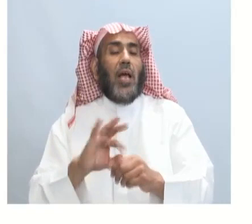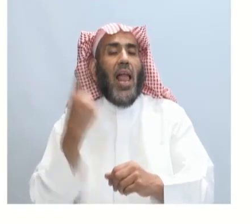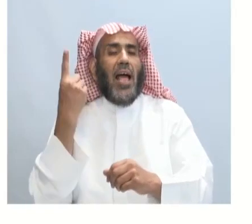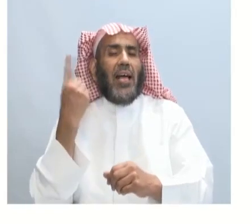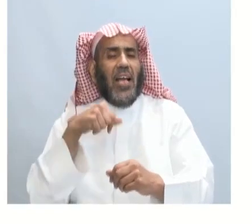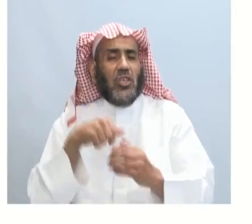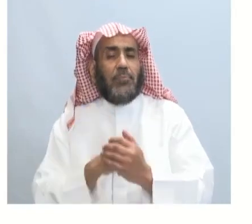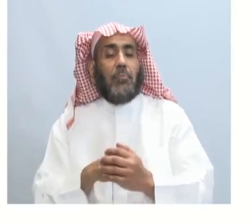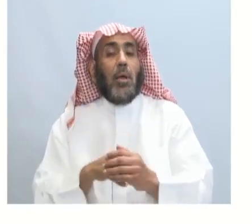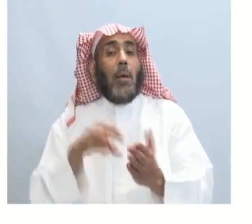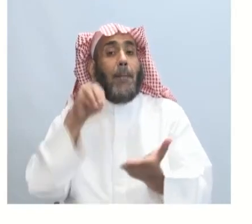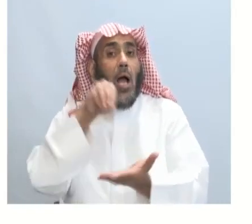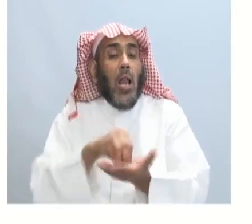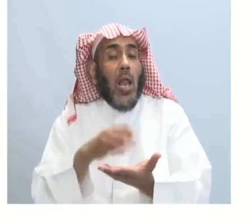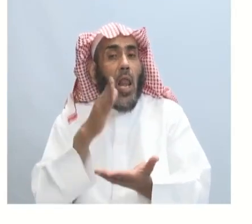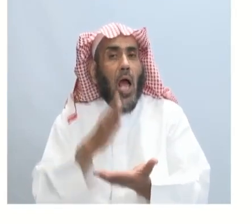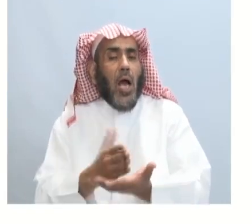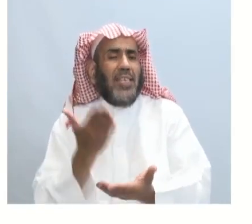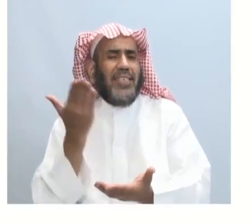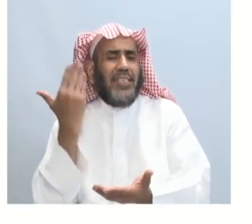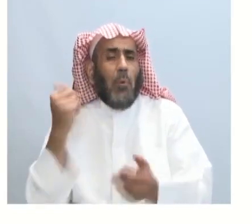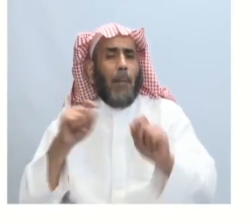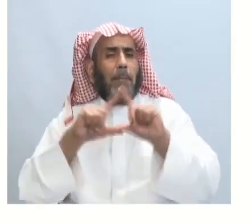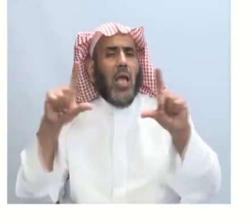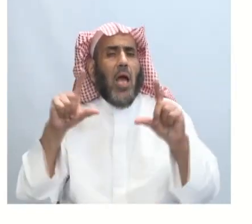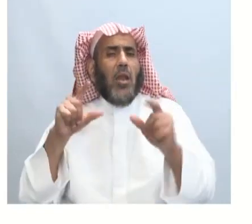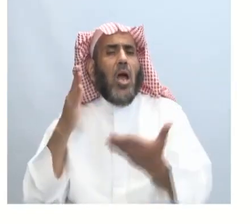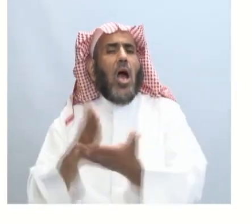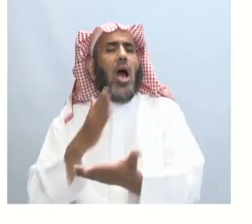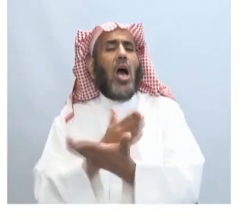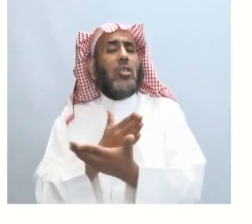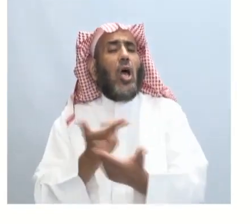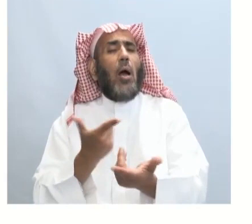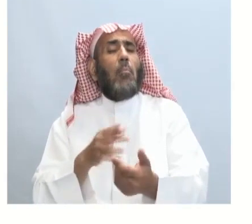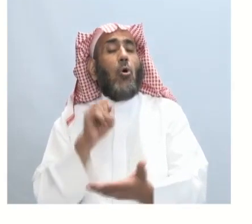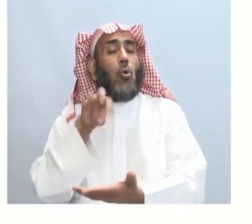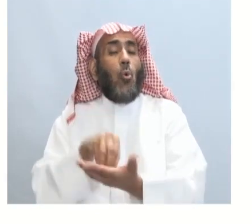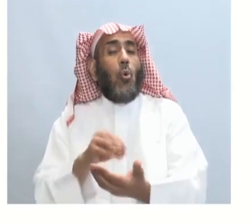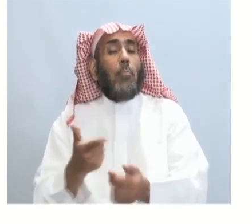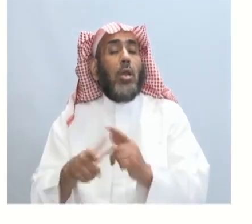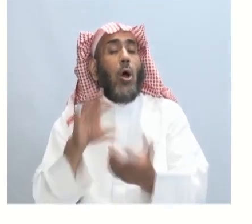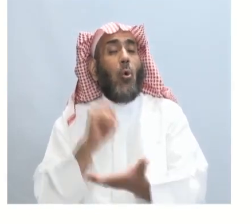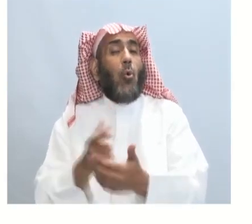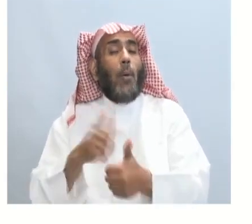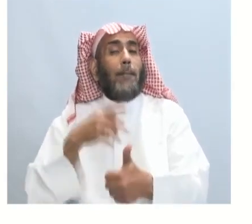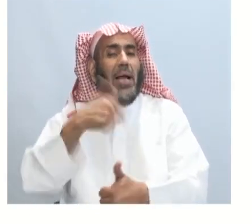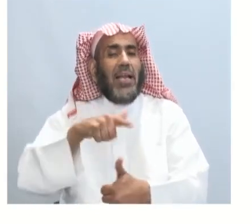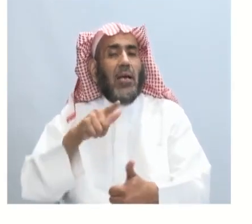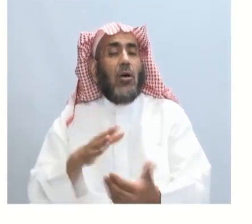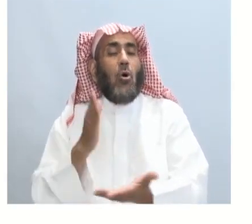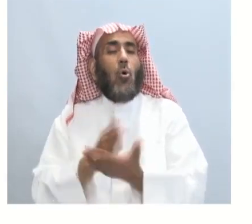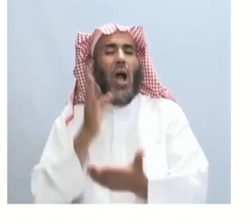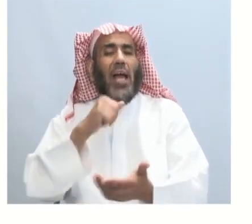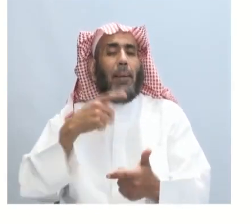عشره محل الحق سبق بيان اقسام الحقوق الحقوق اما تكون حقوق ماليه او حقوق